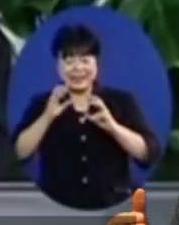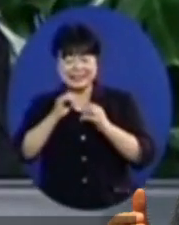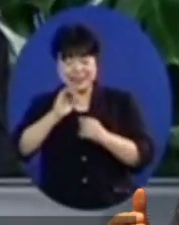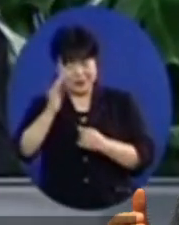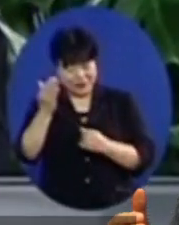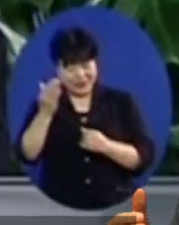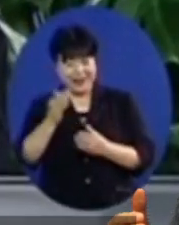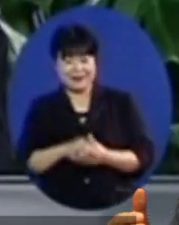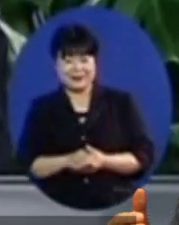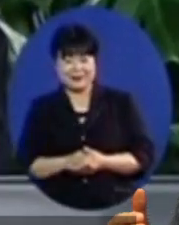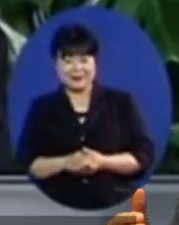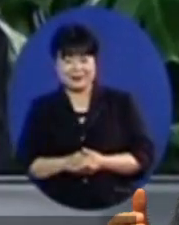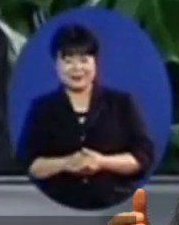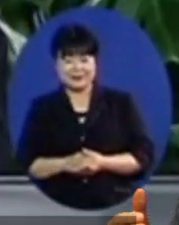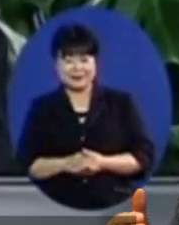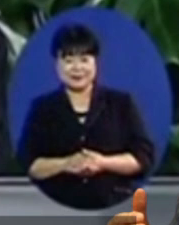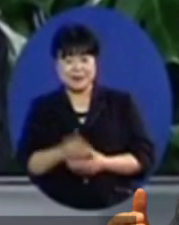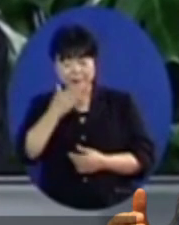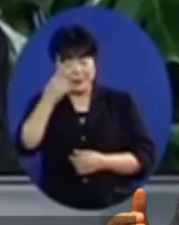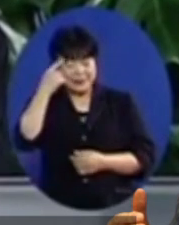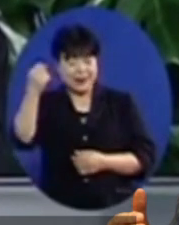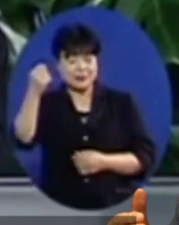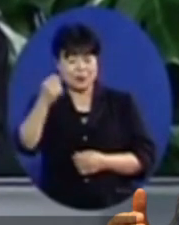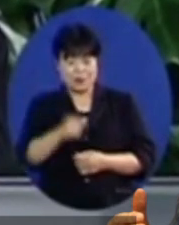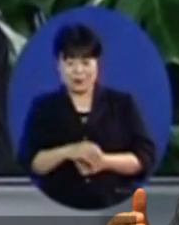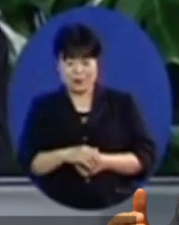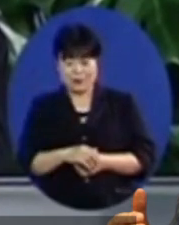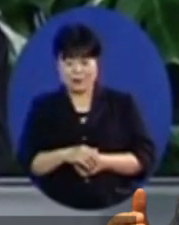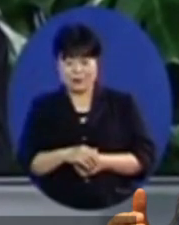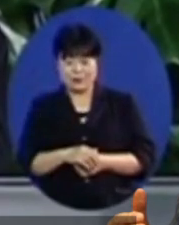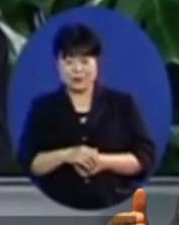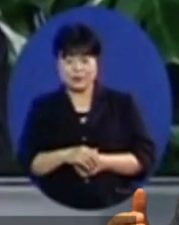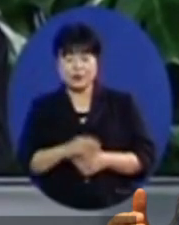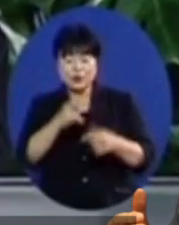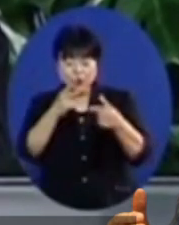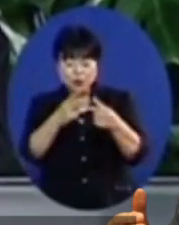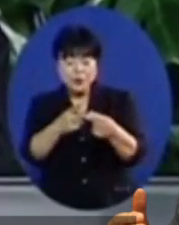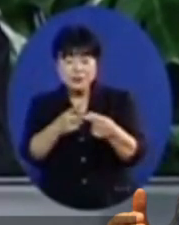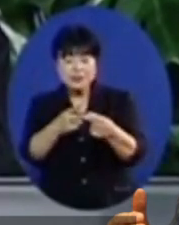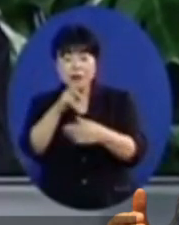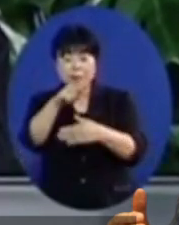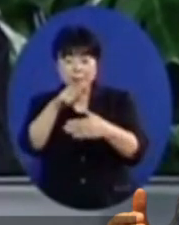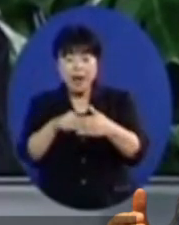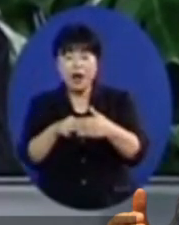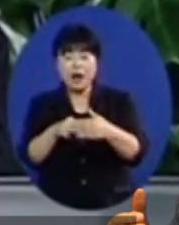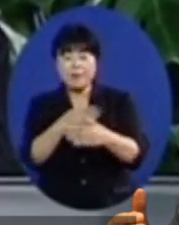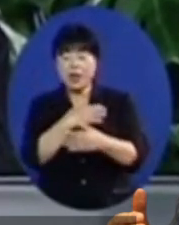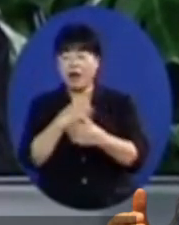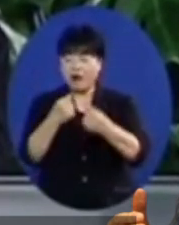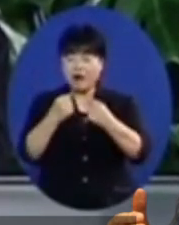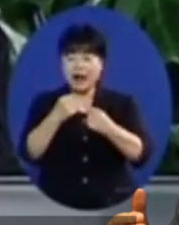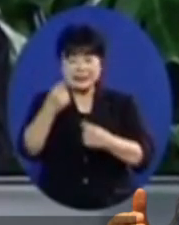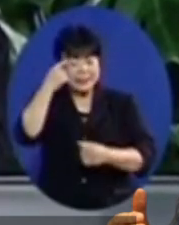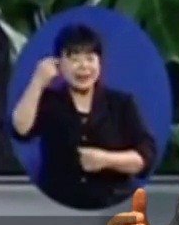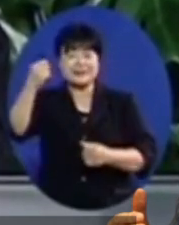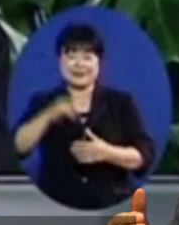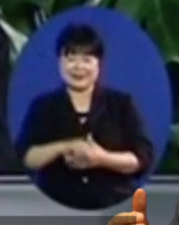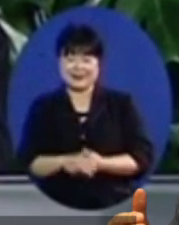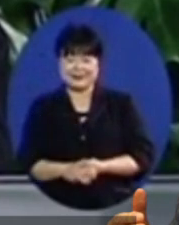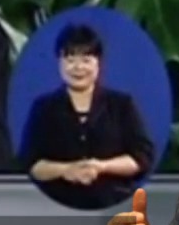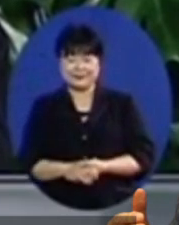백성이라는 긍정적인 마음을 가져야 되는 것처럼 두 번째, 마음이 갖고 있는 건강의식을 생각해야 되는